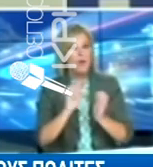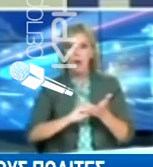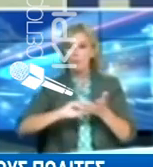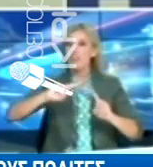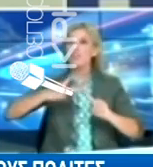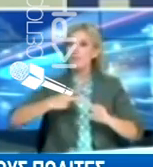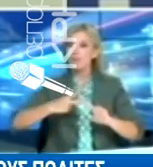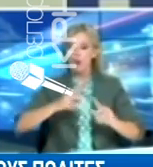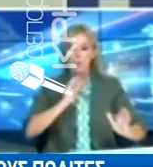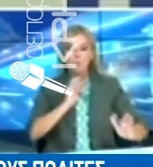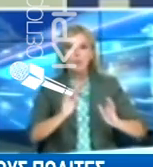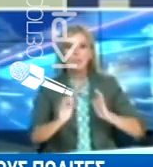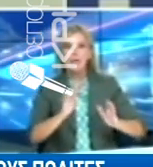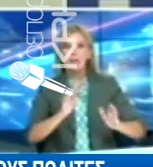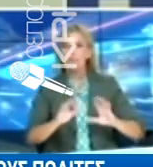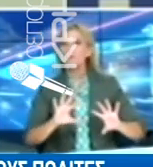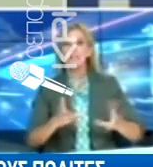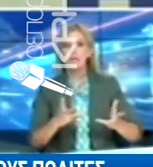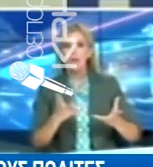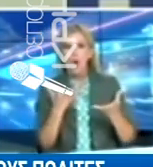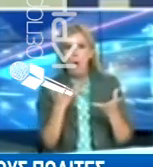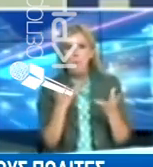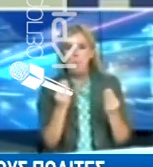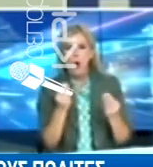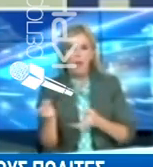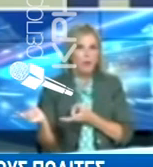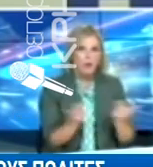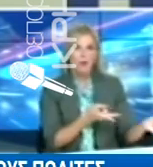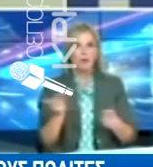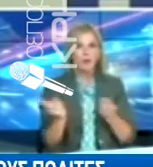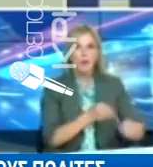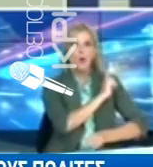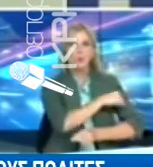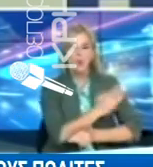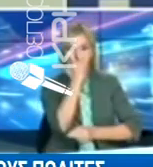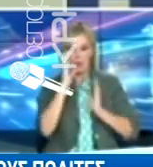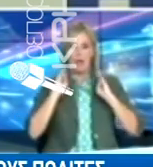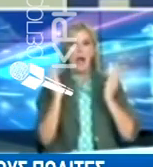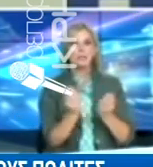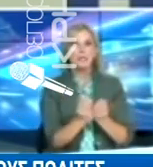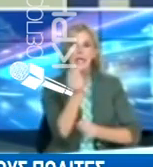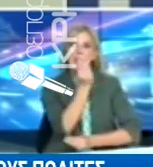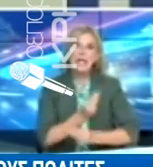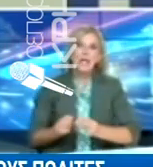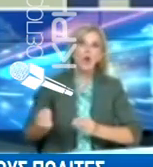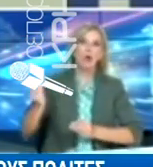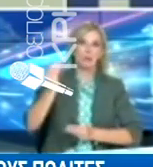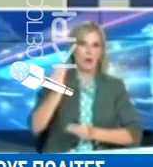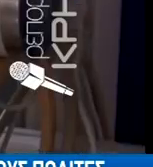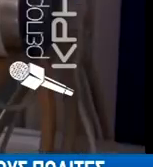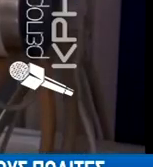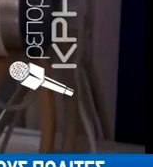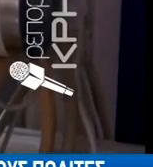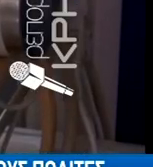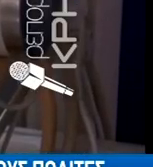το σύστημα υγείας από βαριές νοσηλίες που θα μπορούσαν πολύ απλά να μην υφίστανται χάρη στο εμβόλιο και στον εμβολιασμό.